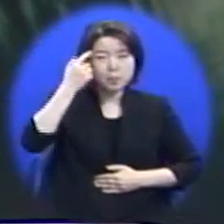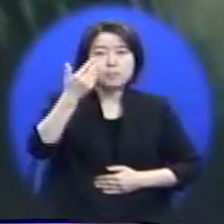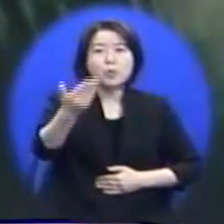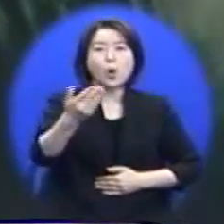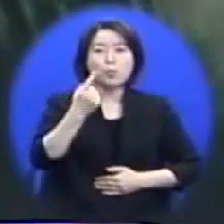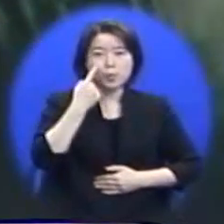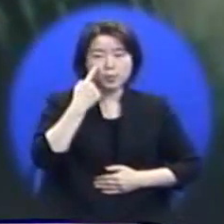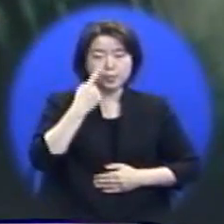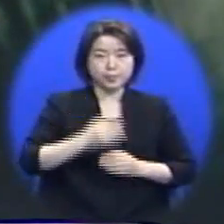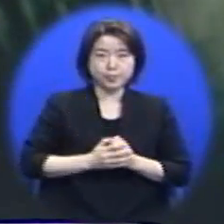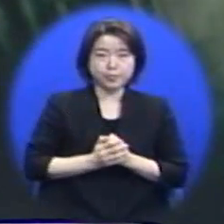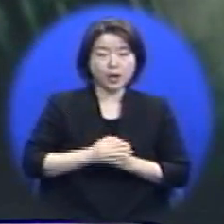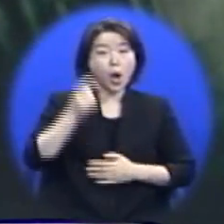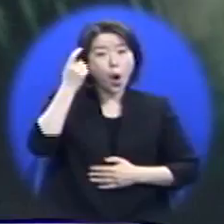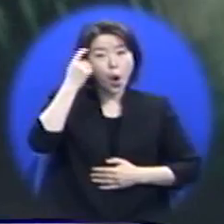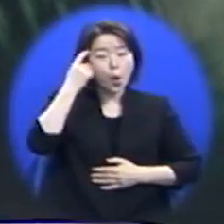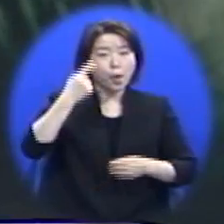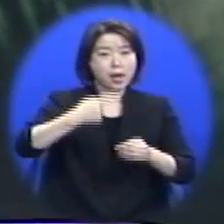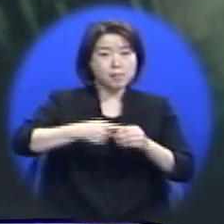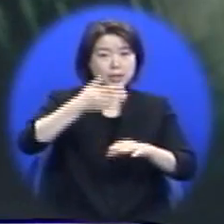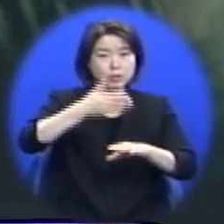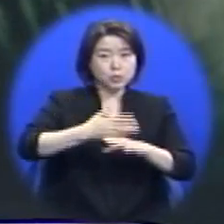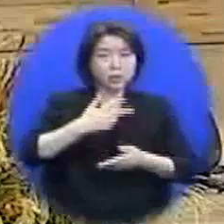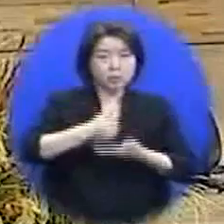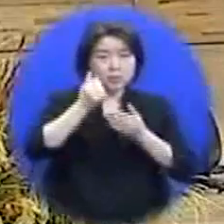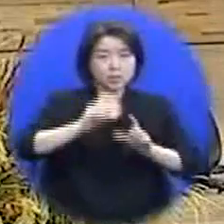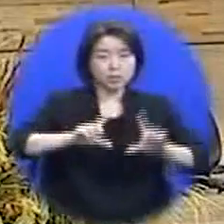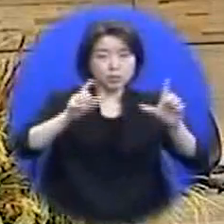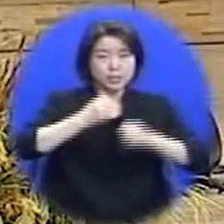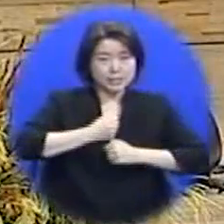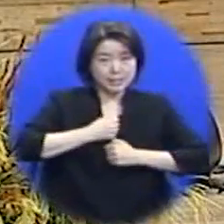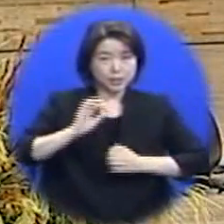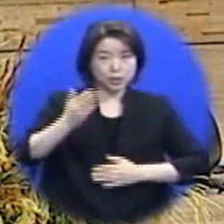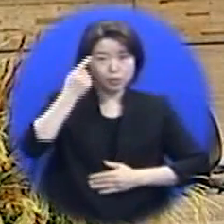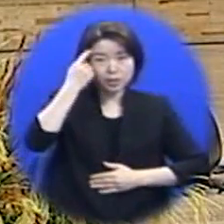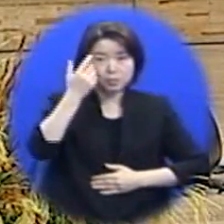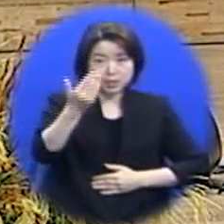싶습니다. 왜 맥주감사 주일을 지켜야 하지요?